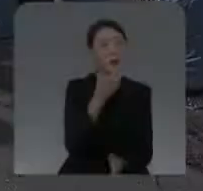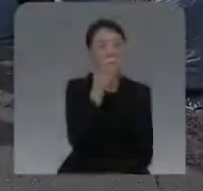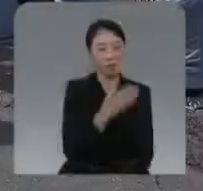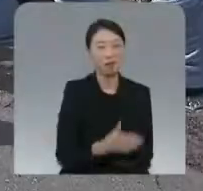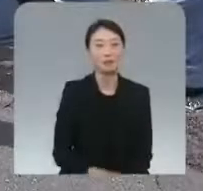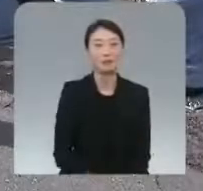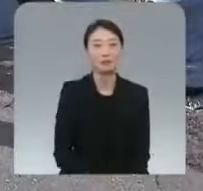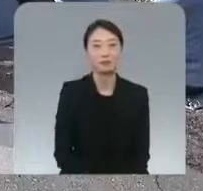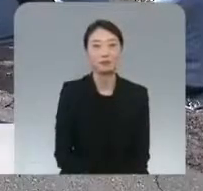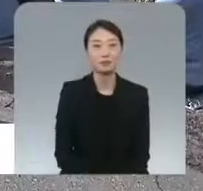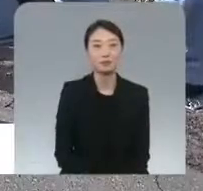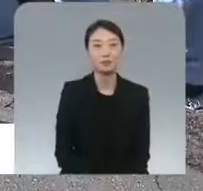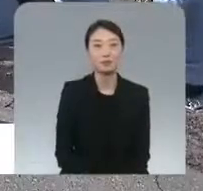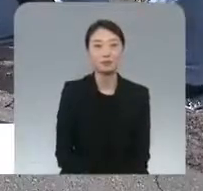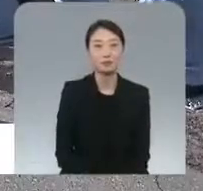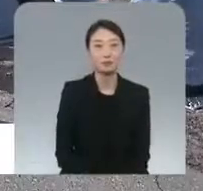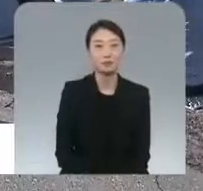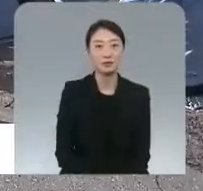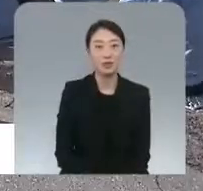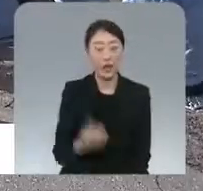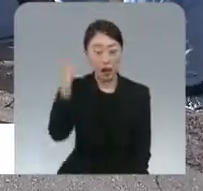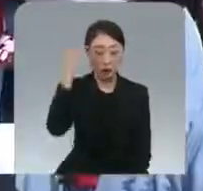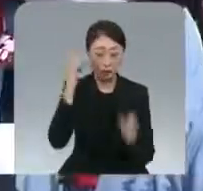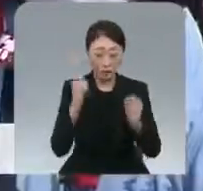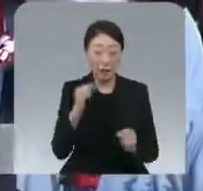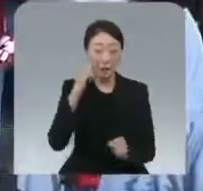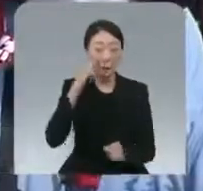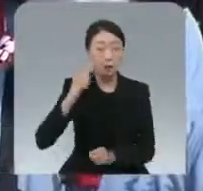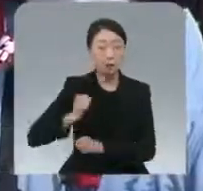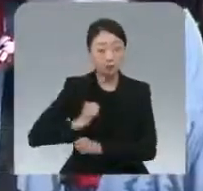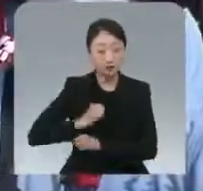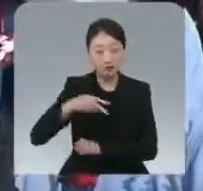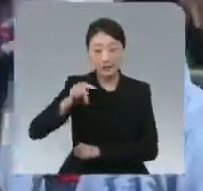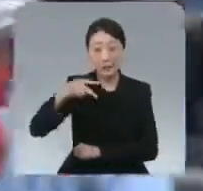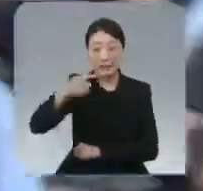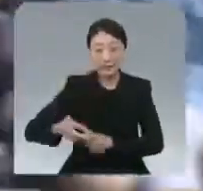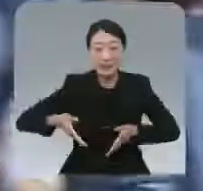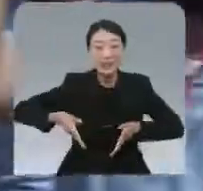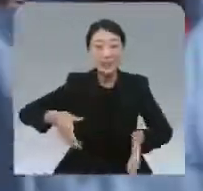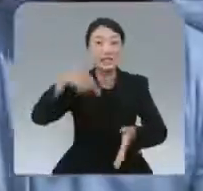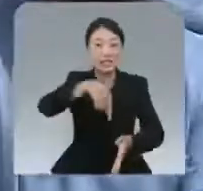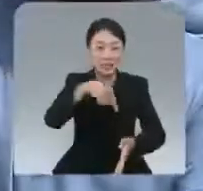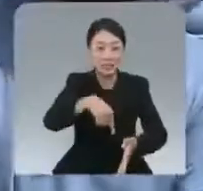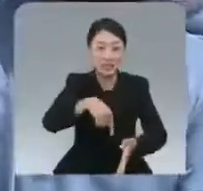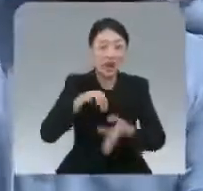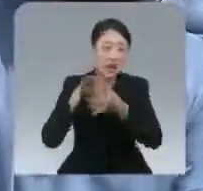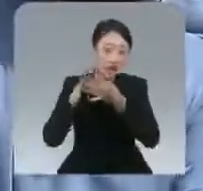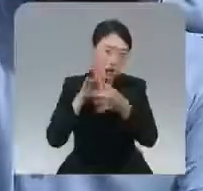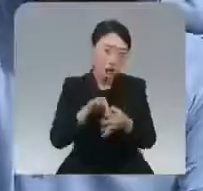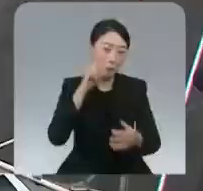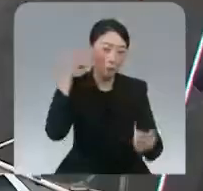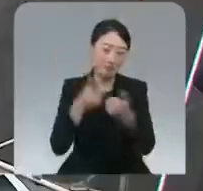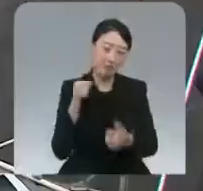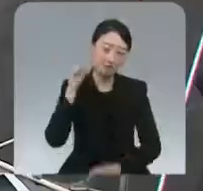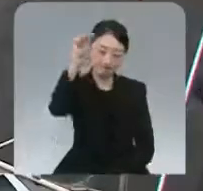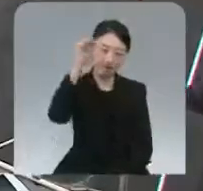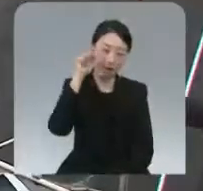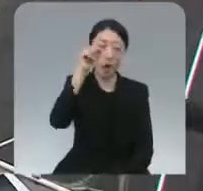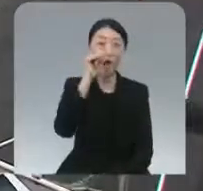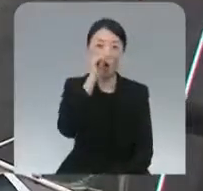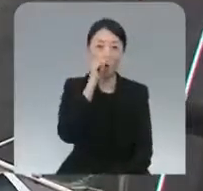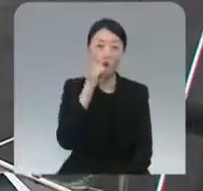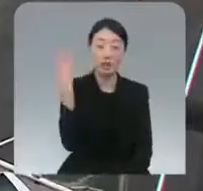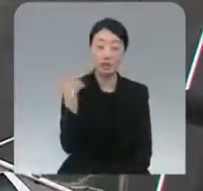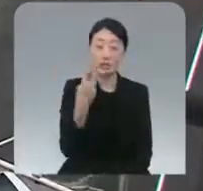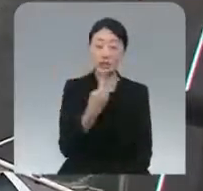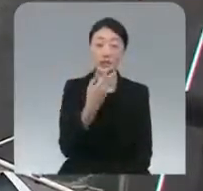di kantor kepresidenan Korea Selatan menyampaikan bahwa normalisasi pangkalan baterai pertahanan area Terminal jangkauan tinggi atau that this song so provinsi